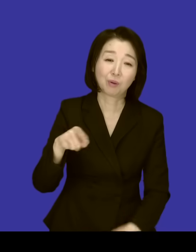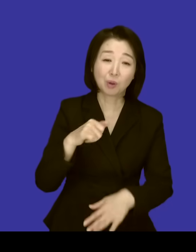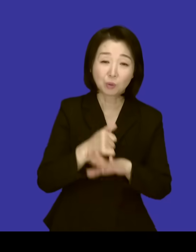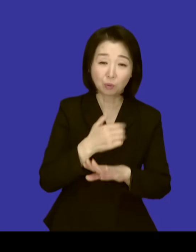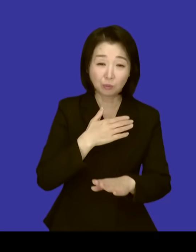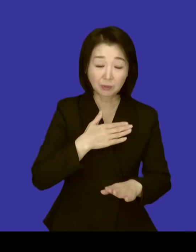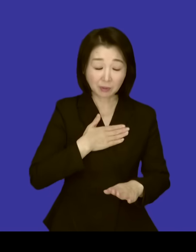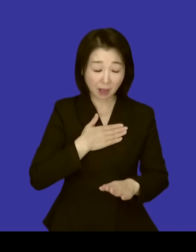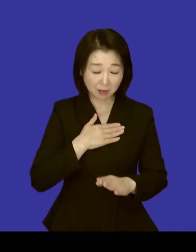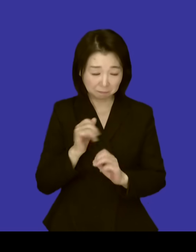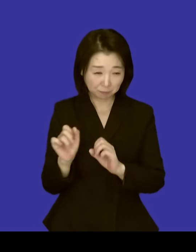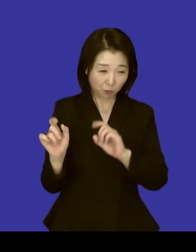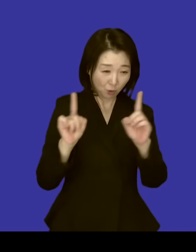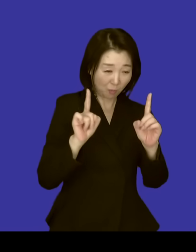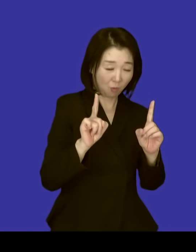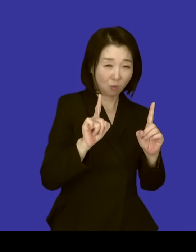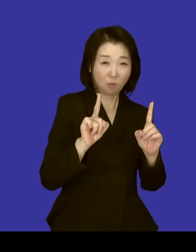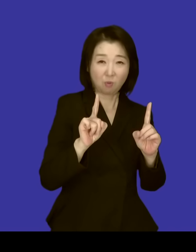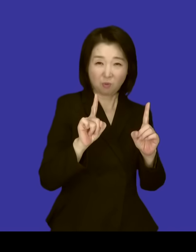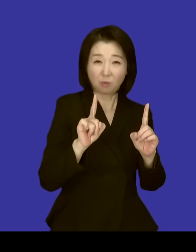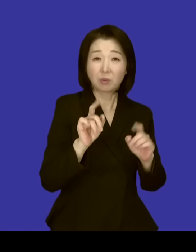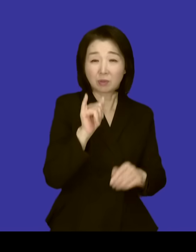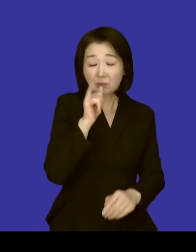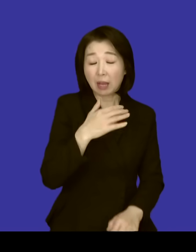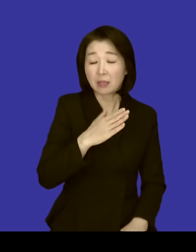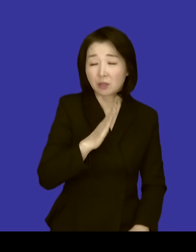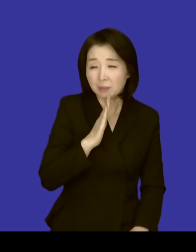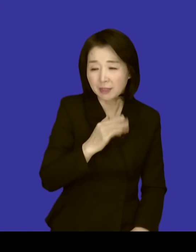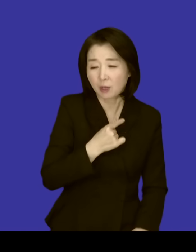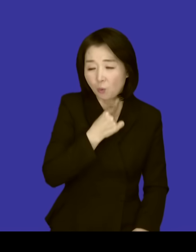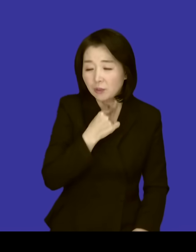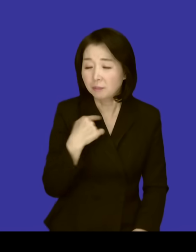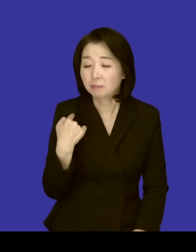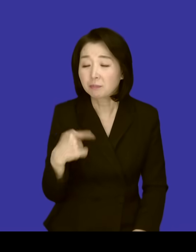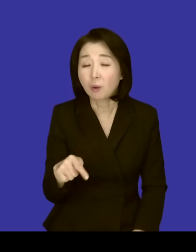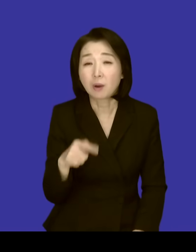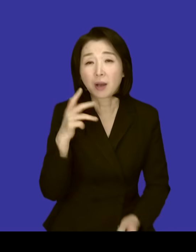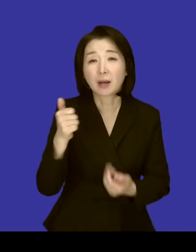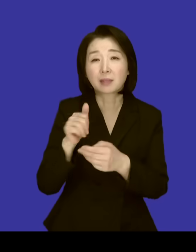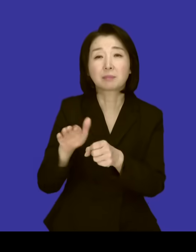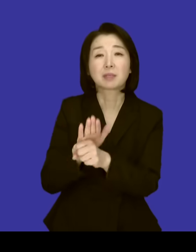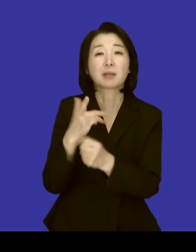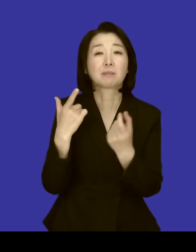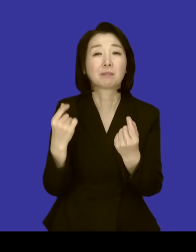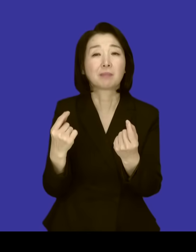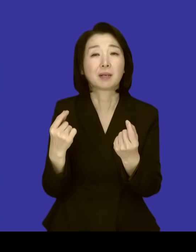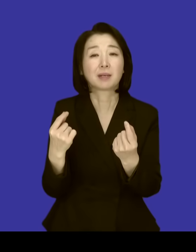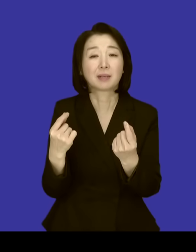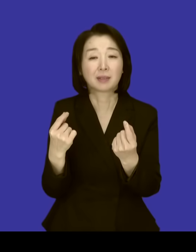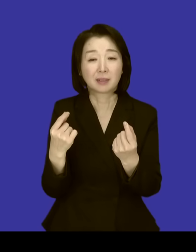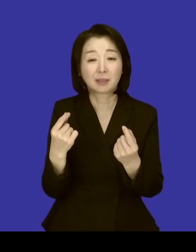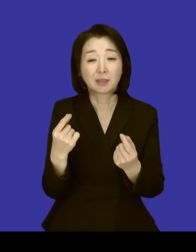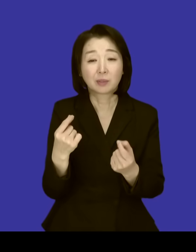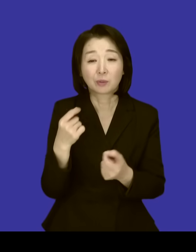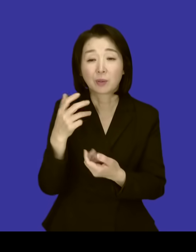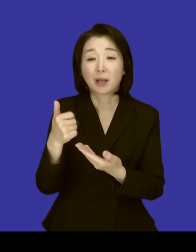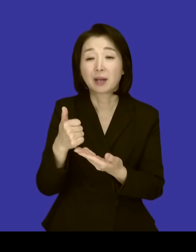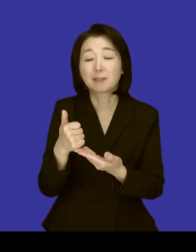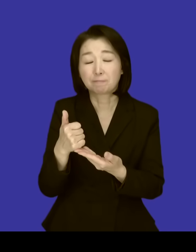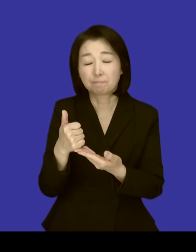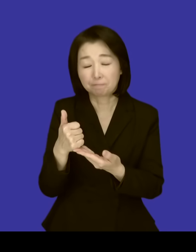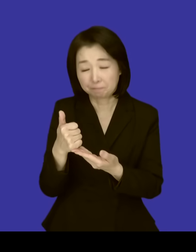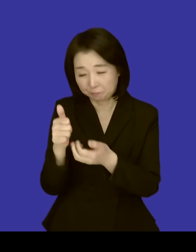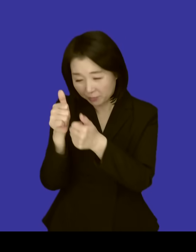나를 살아나게 하고 아 맞다 진짜 내가 쫓아야 되는 거는 하나님 사랑이었지 하나님 복음이었지